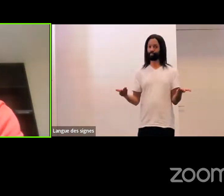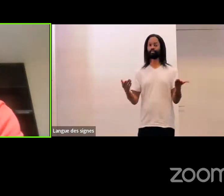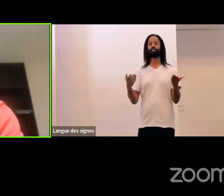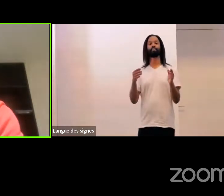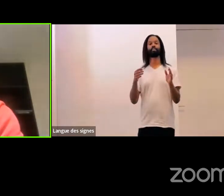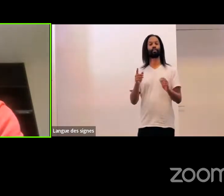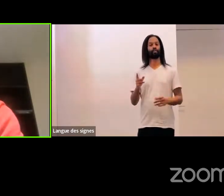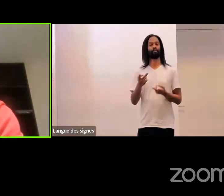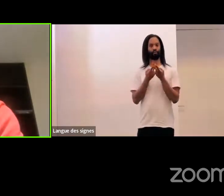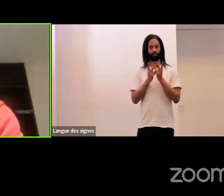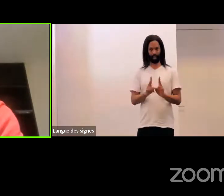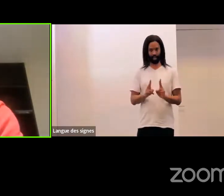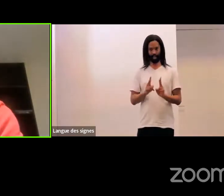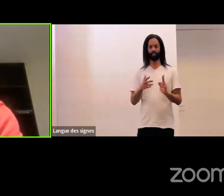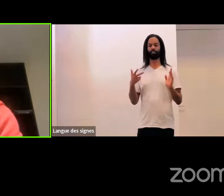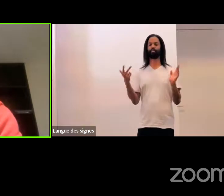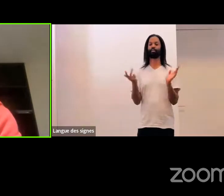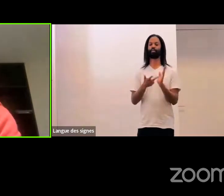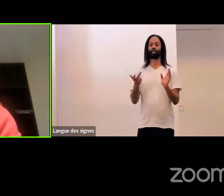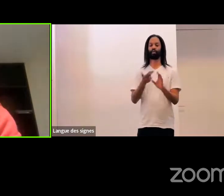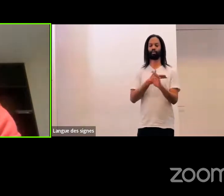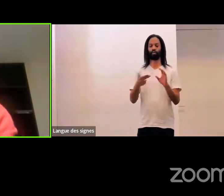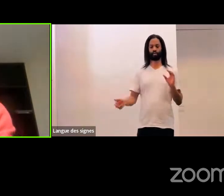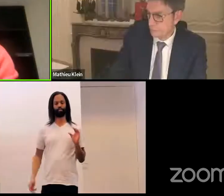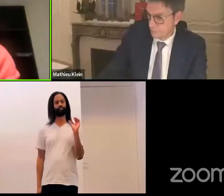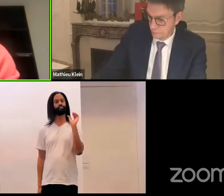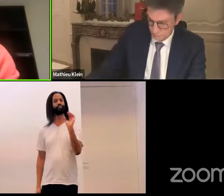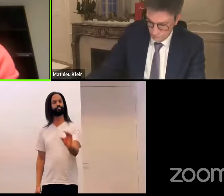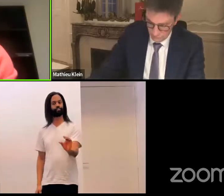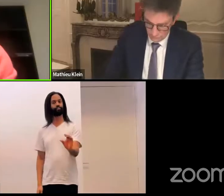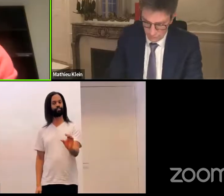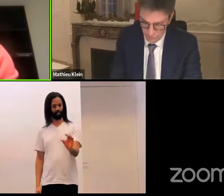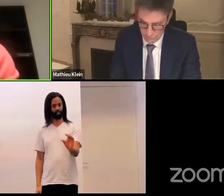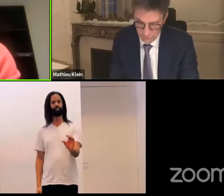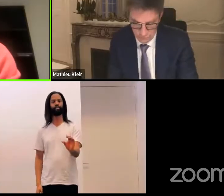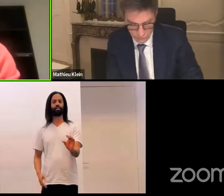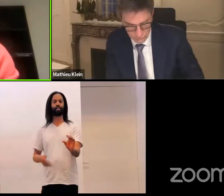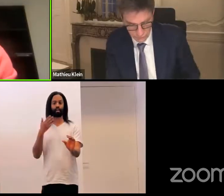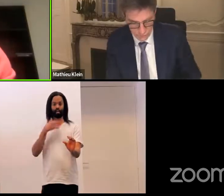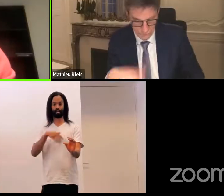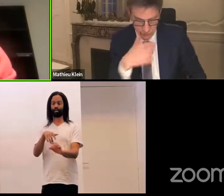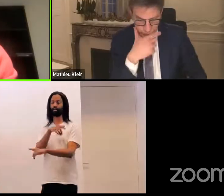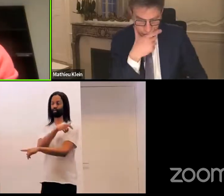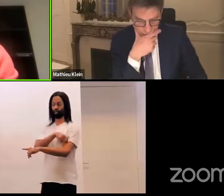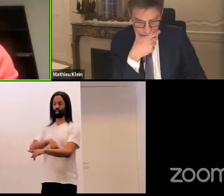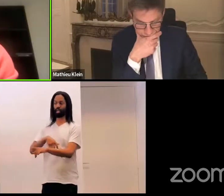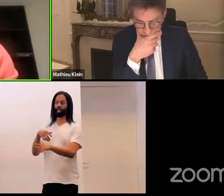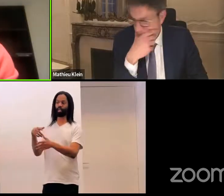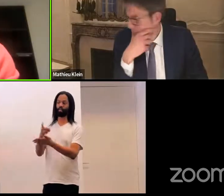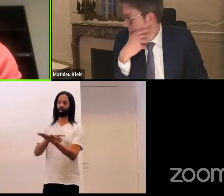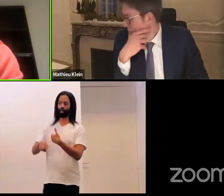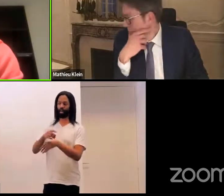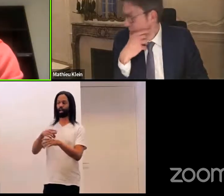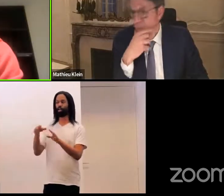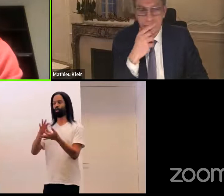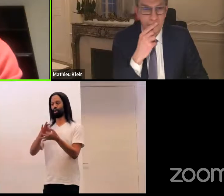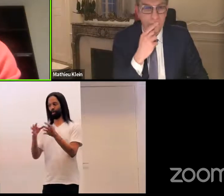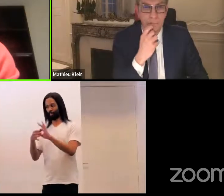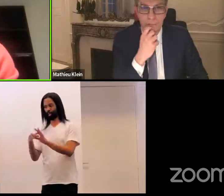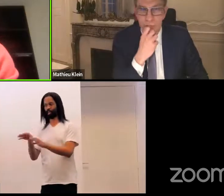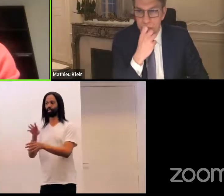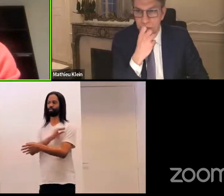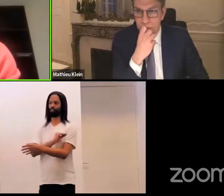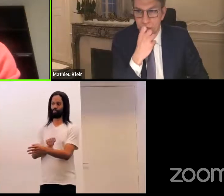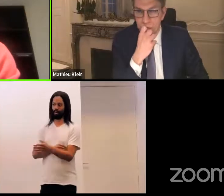hauteur de 3 000 euros par le biais d'une subvention qui est versée au Comité départemental olympique et sportif. Il vous est donc